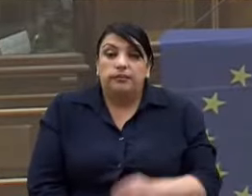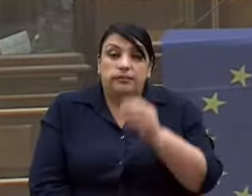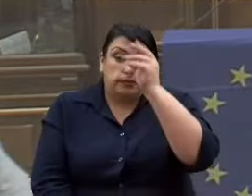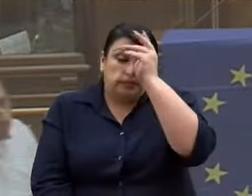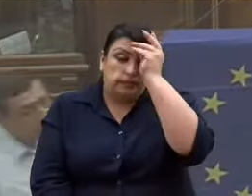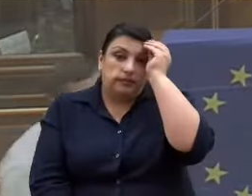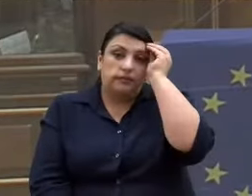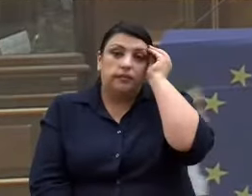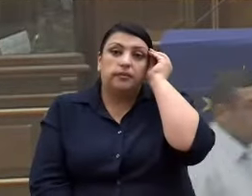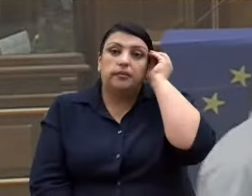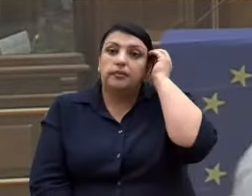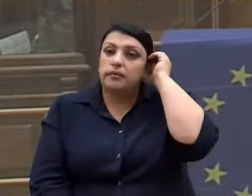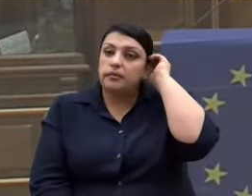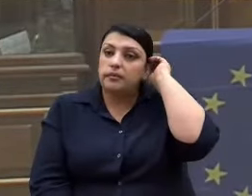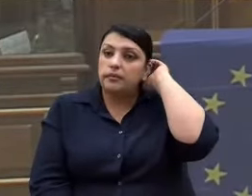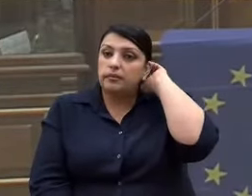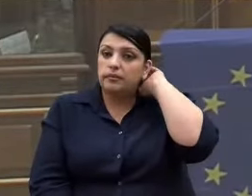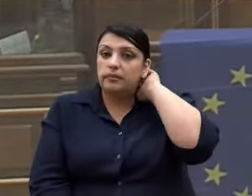Շնորհակալություն Սոնաղազարան,